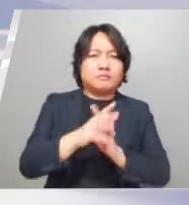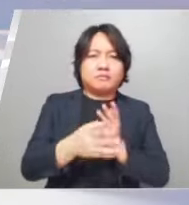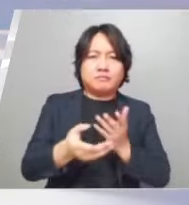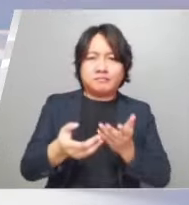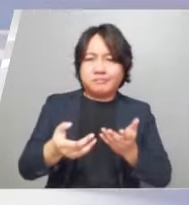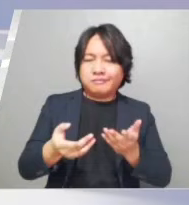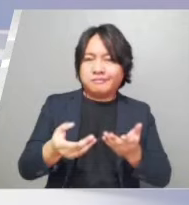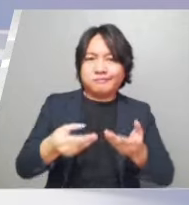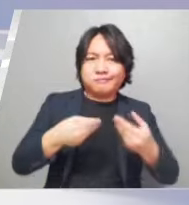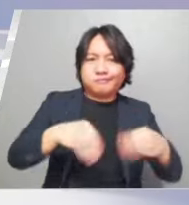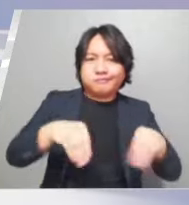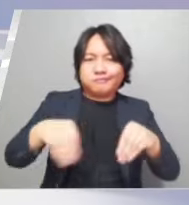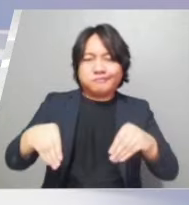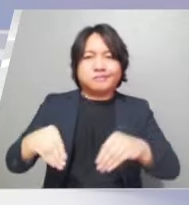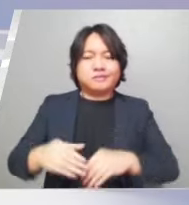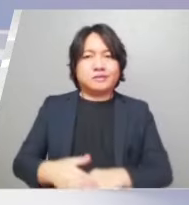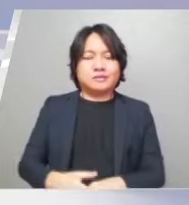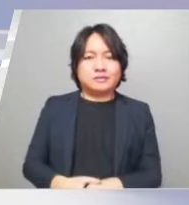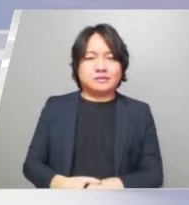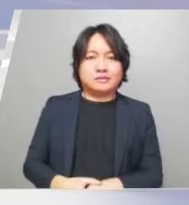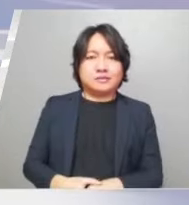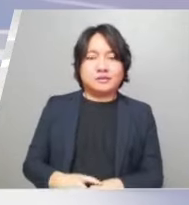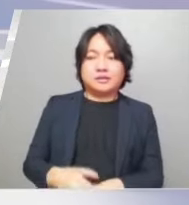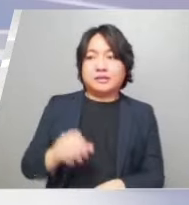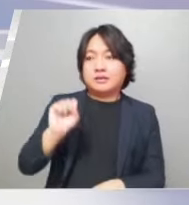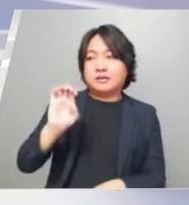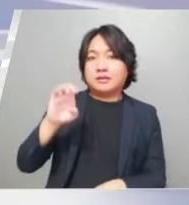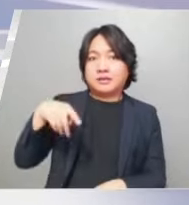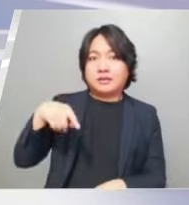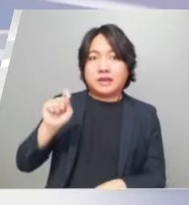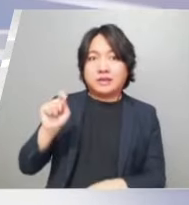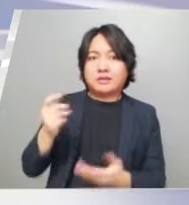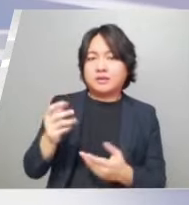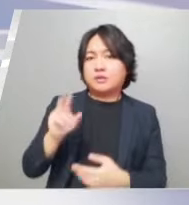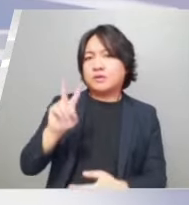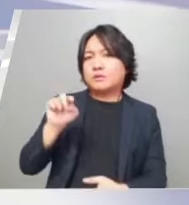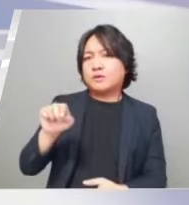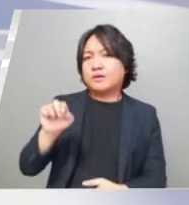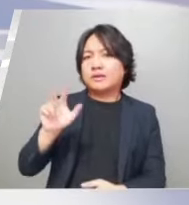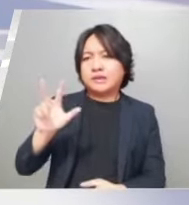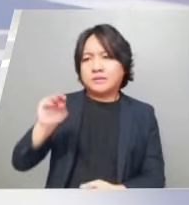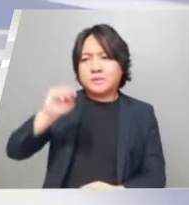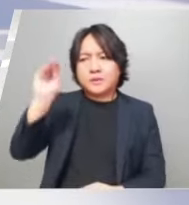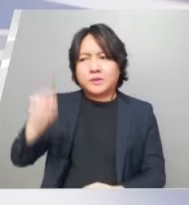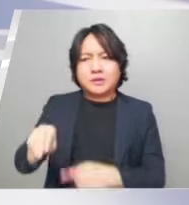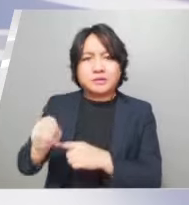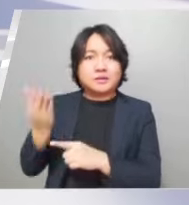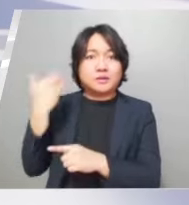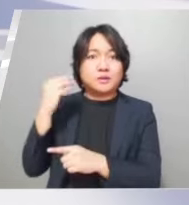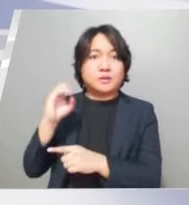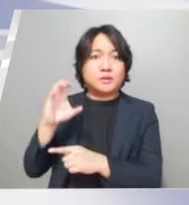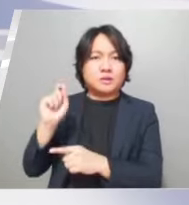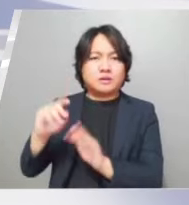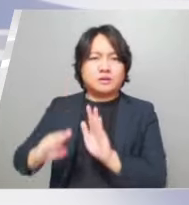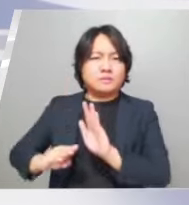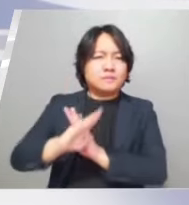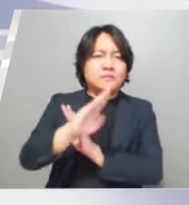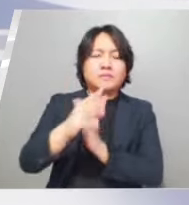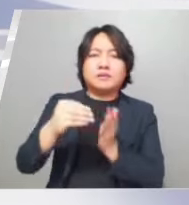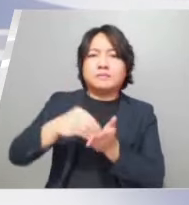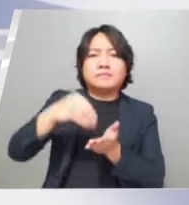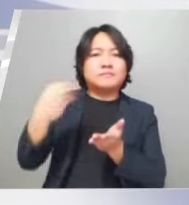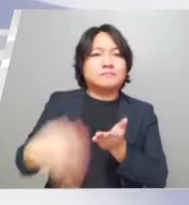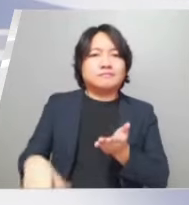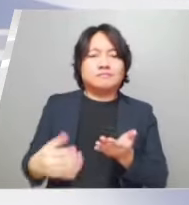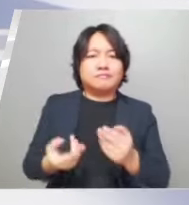1.9% noong Setyembre, umakyat sa 2.3% ang inflation rate noong Oktubre. Isa sa pangunahing nakaapekto riyan ang presyo ng